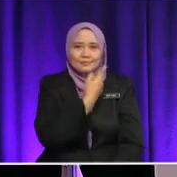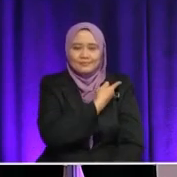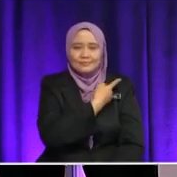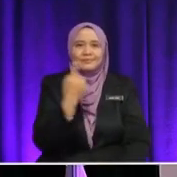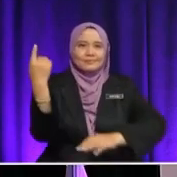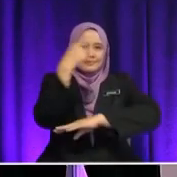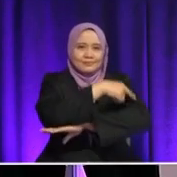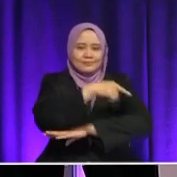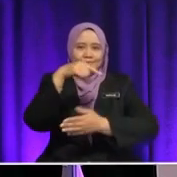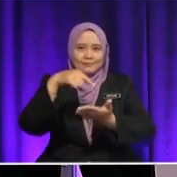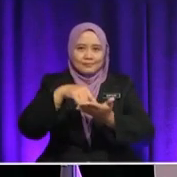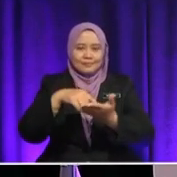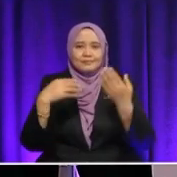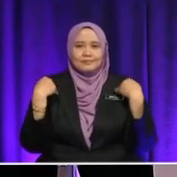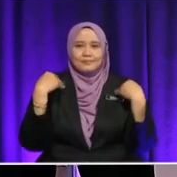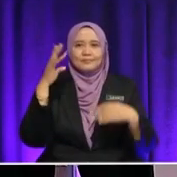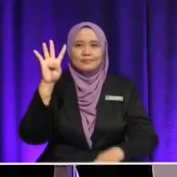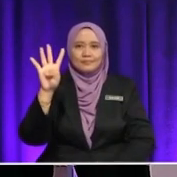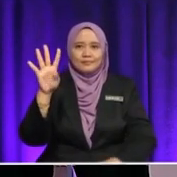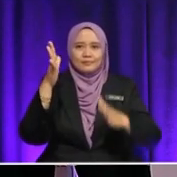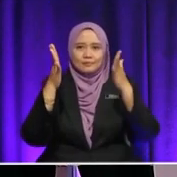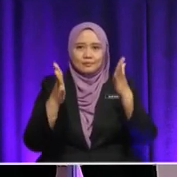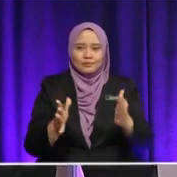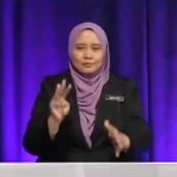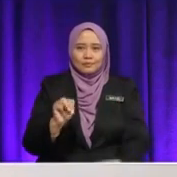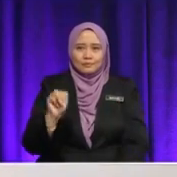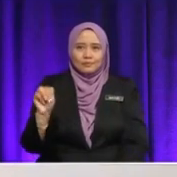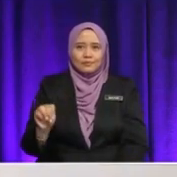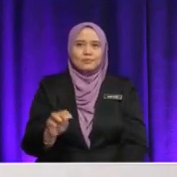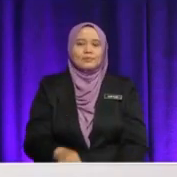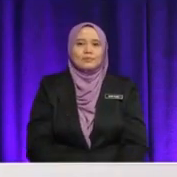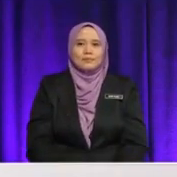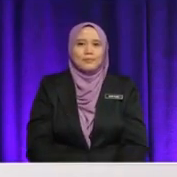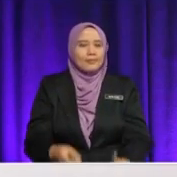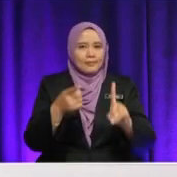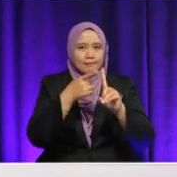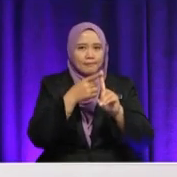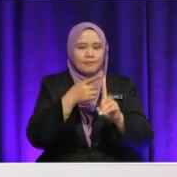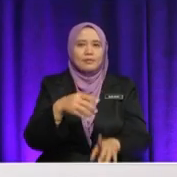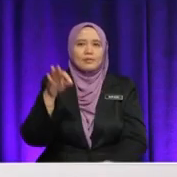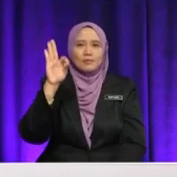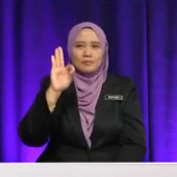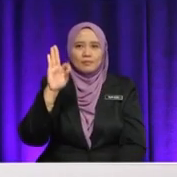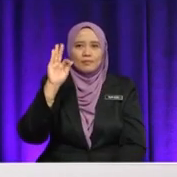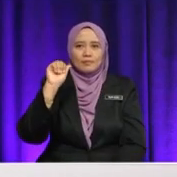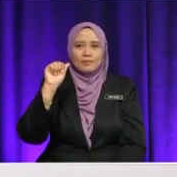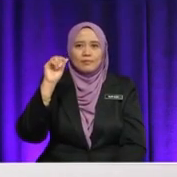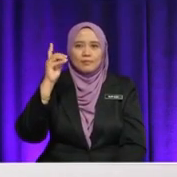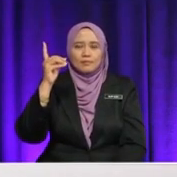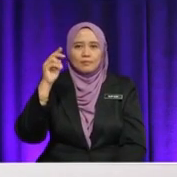empat orang murid Hah bersamanya sayur itu pada hari ini Baik Ok yang pertama adalah fazlina Mari satu vagina